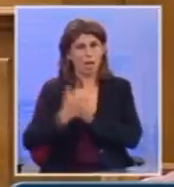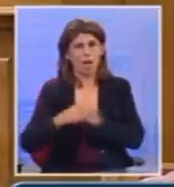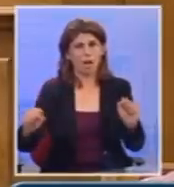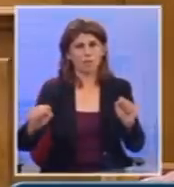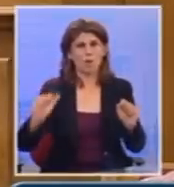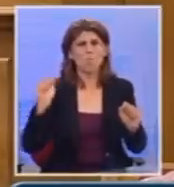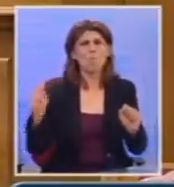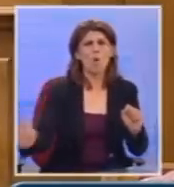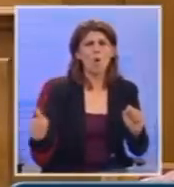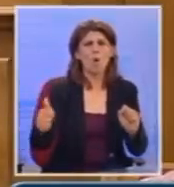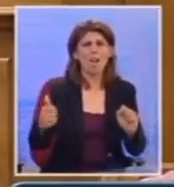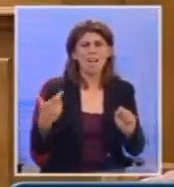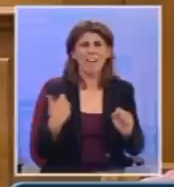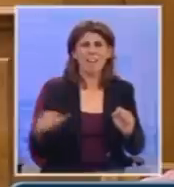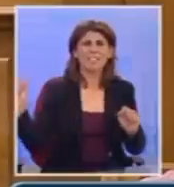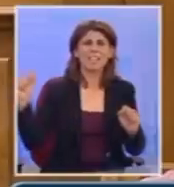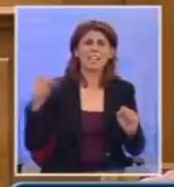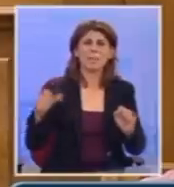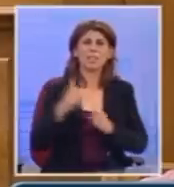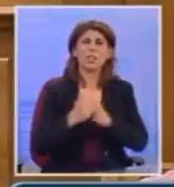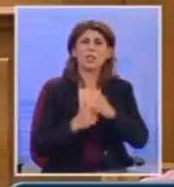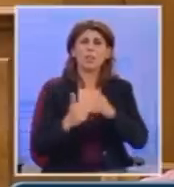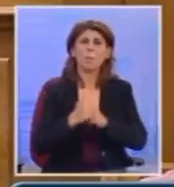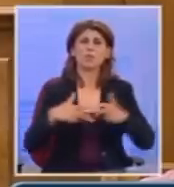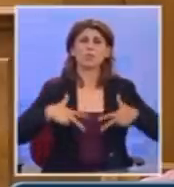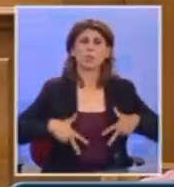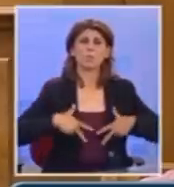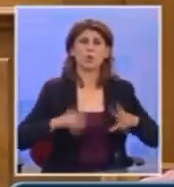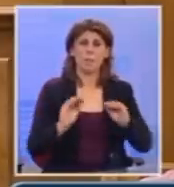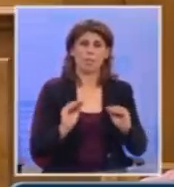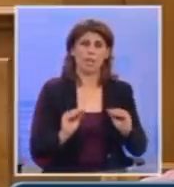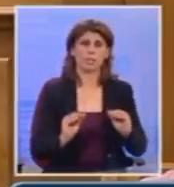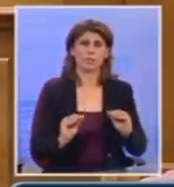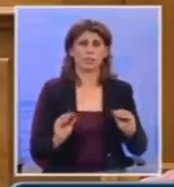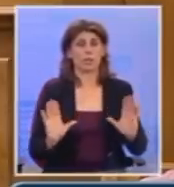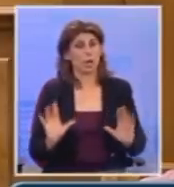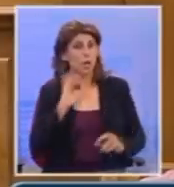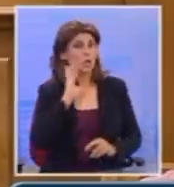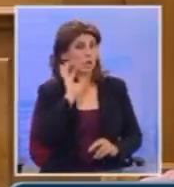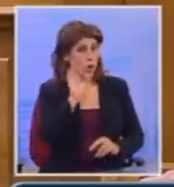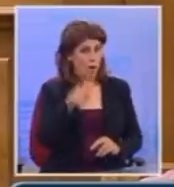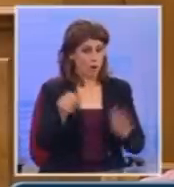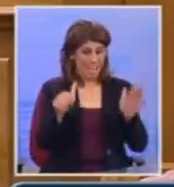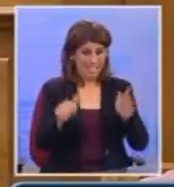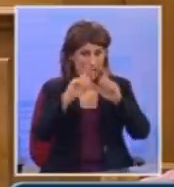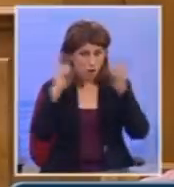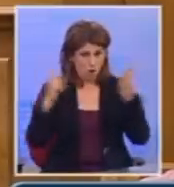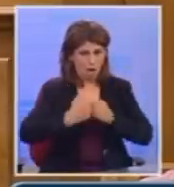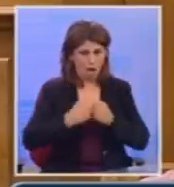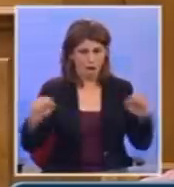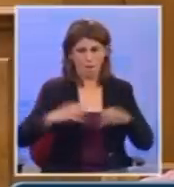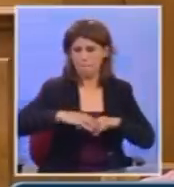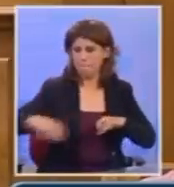νησίδα, ανεξάρτητη ακόμα και από τις δομές του Υπουργείου. Και ο στόχος αυτής της ενέργειας ήταν